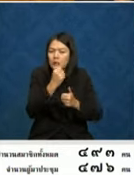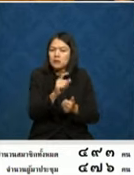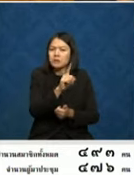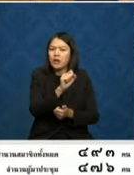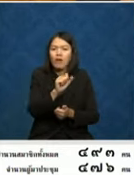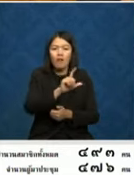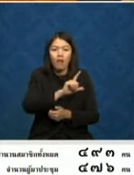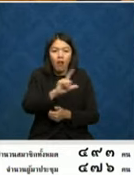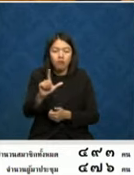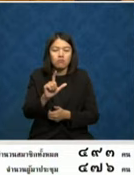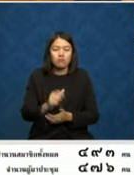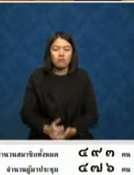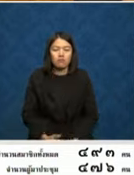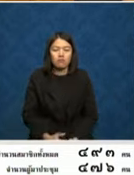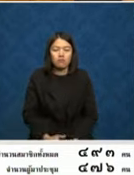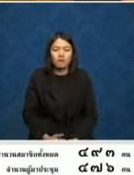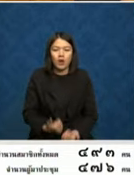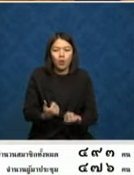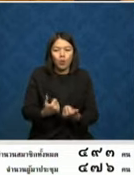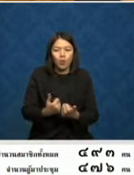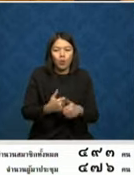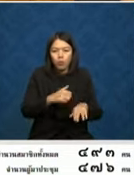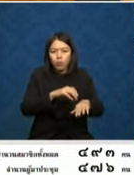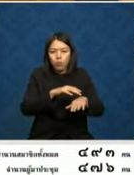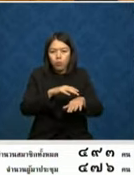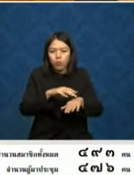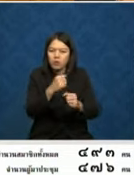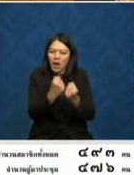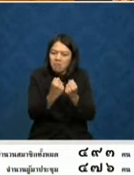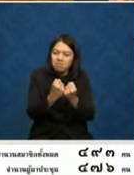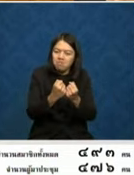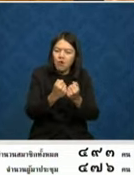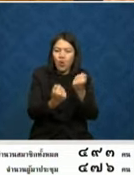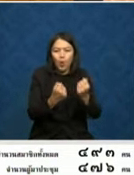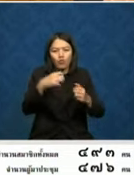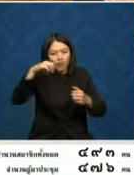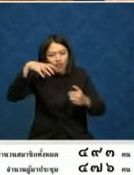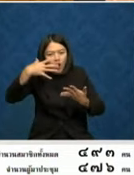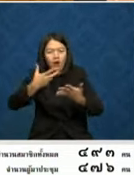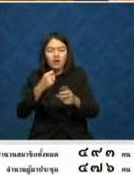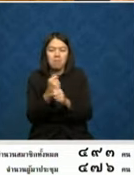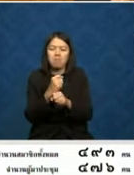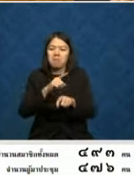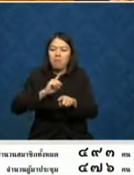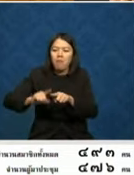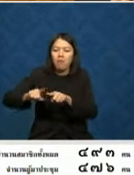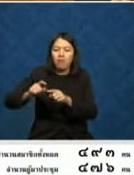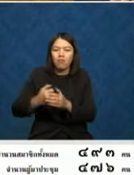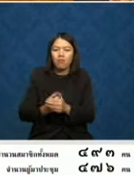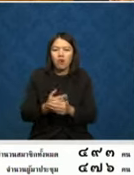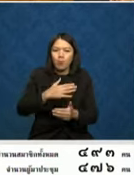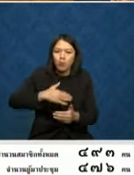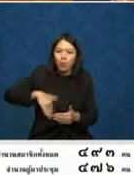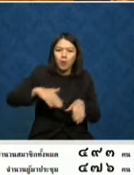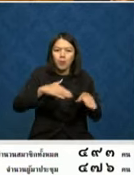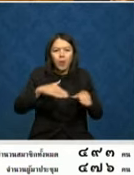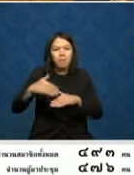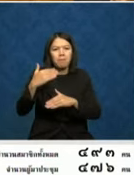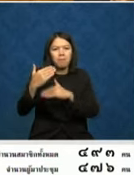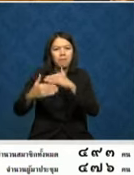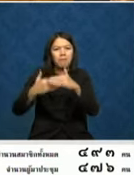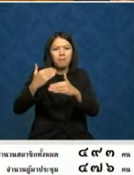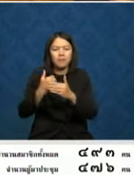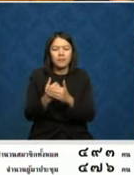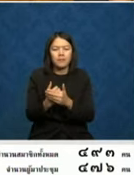าทและสุดท้ายเนี่ยนะครับเมื่อดึงดูดการผลิตเหล่านี้นำสายการผลิตเข้ามานะครับเราก็พร้อมที่จะพัฒนา